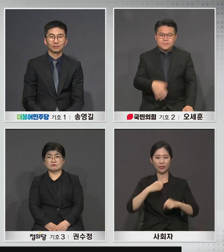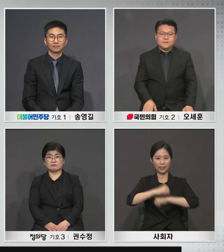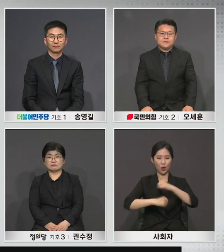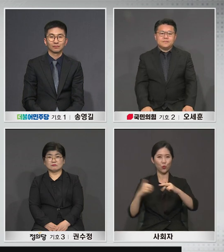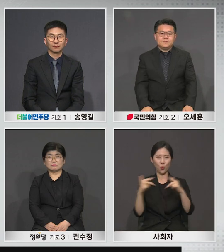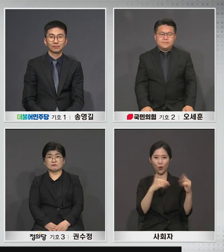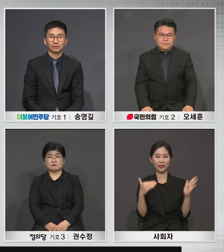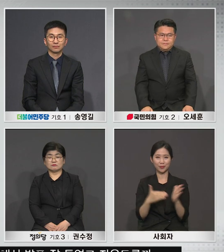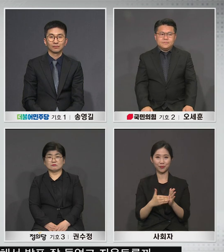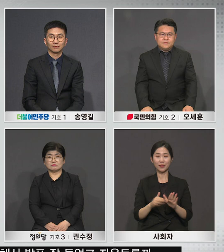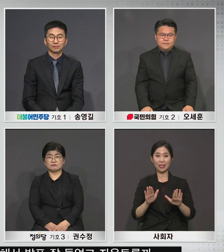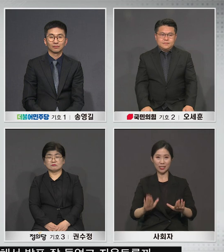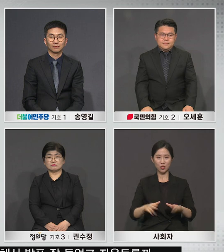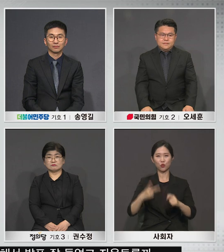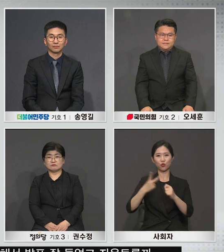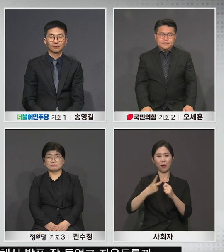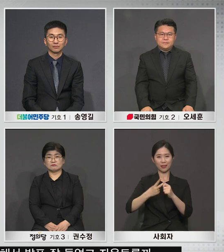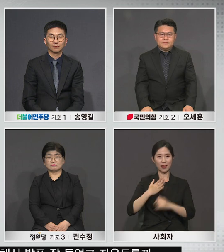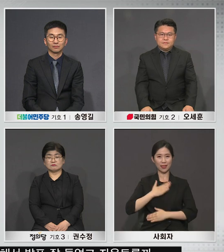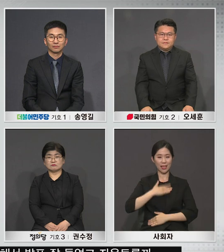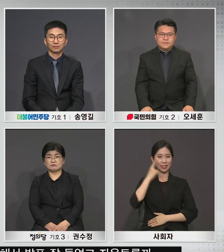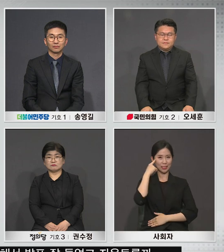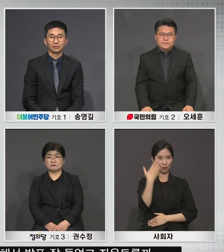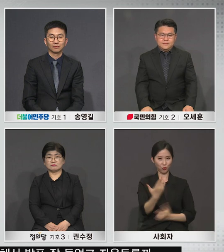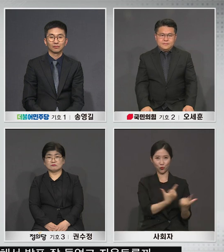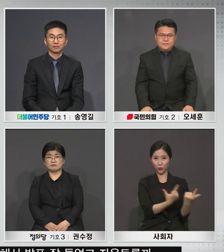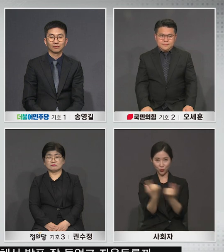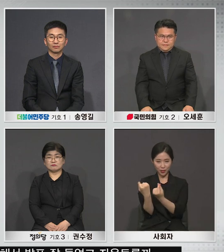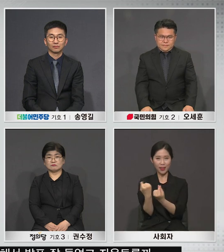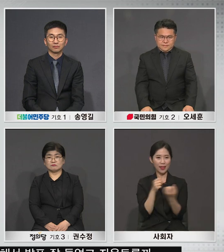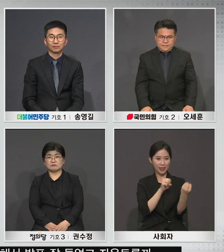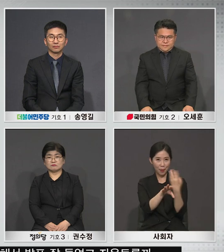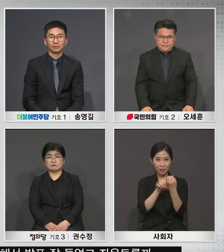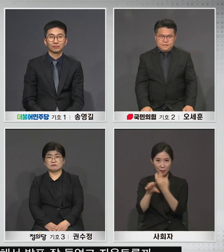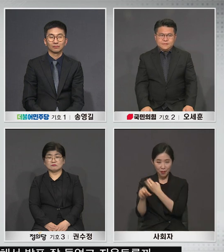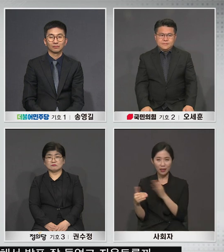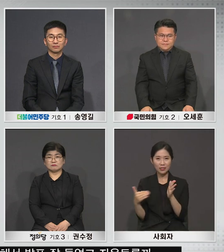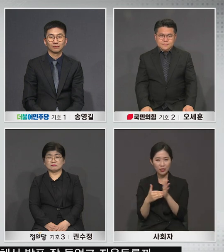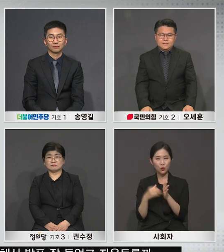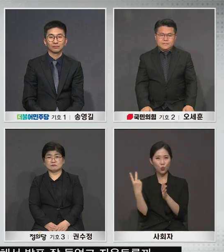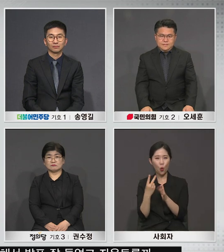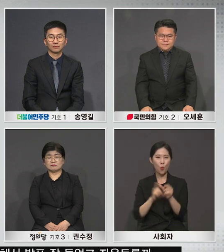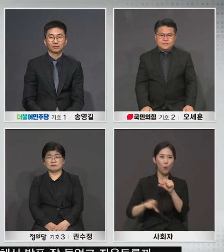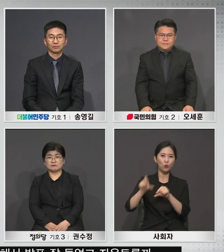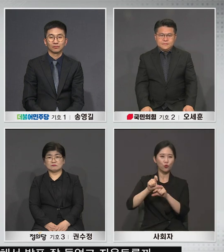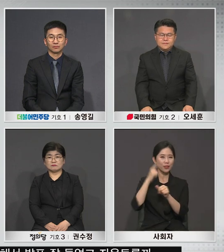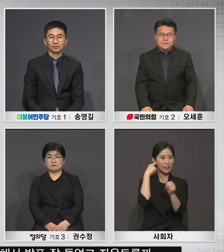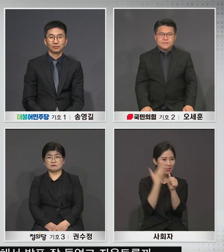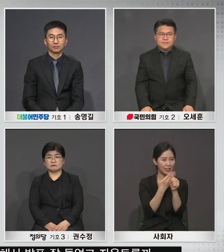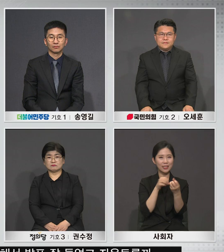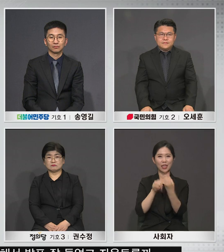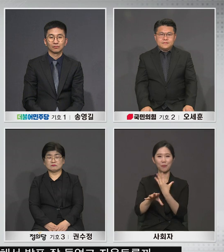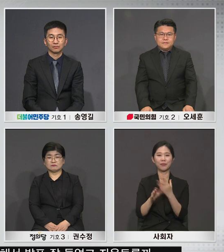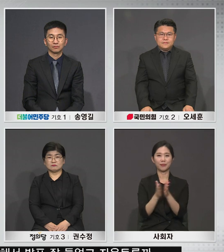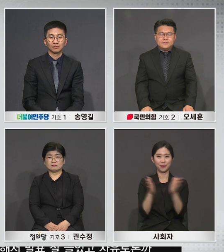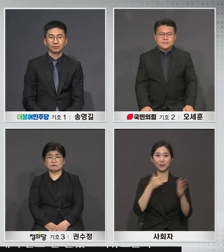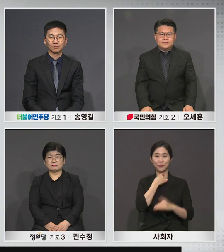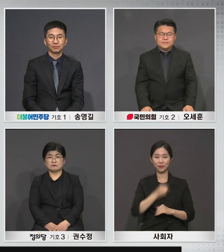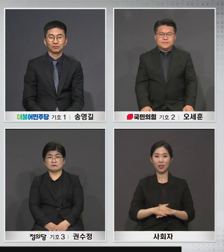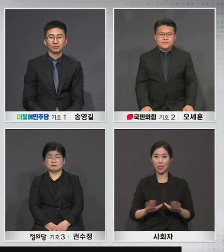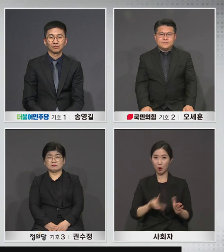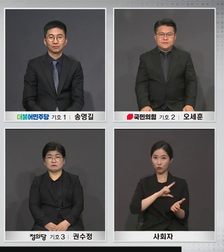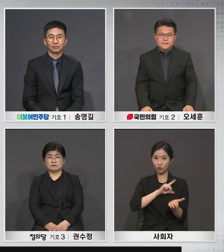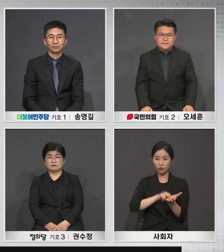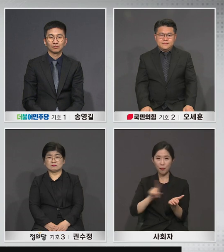번째 사회자 공통 질문을 드리고 거기에 대해서 답변 듣고 보충질이 응답하는 그런 시간인데요. 이번 주제는 환경